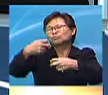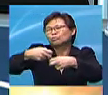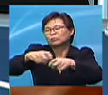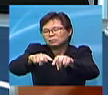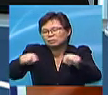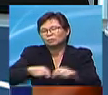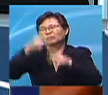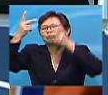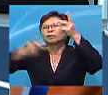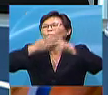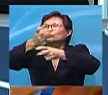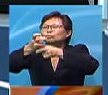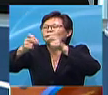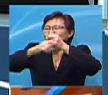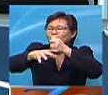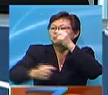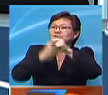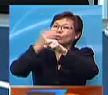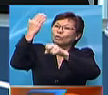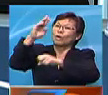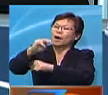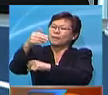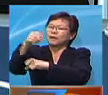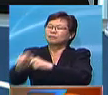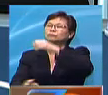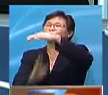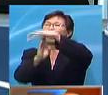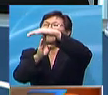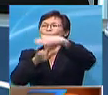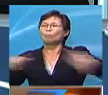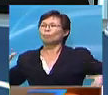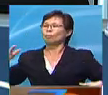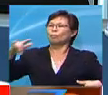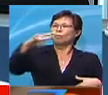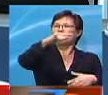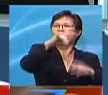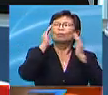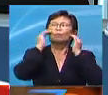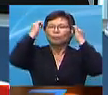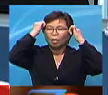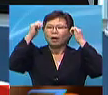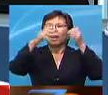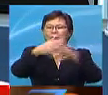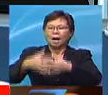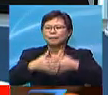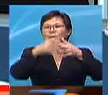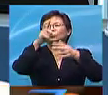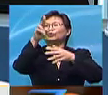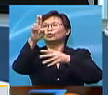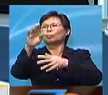destinasi pelancongan tahun lalu m secara rasminya menghentikan penerbangannya ke Amsterdam Los Angeles Dubai dan